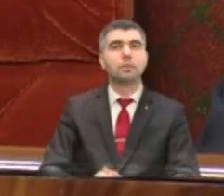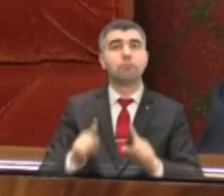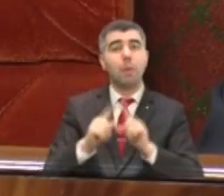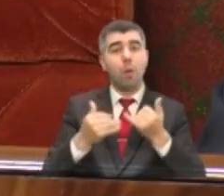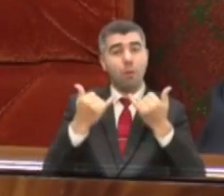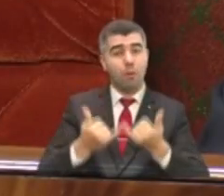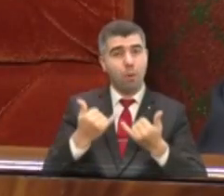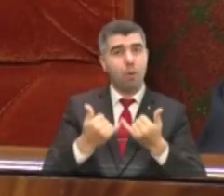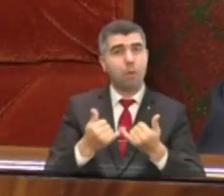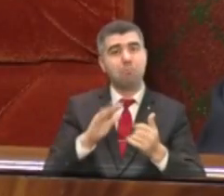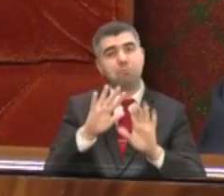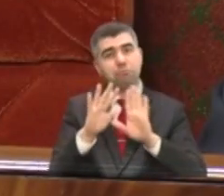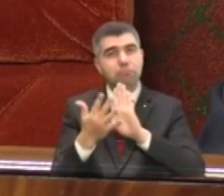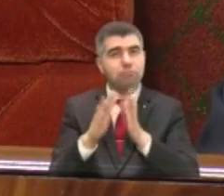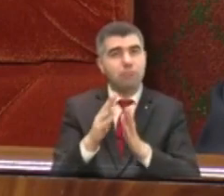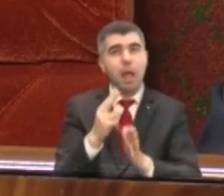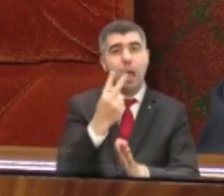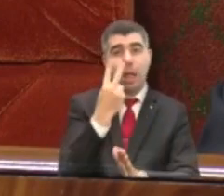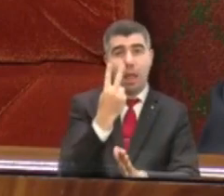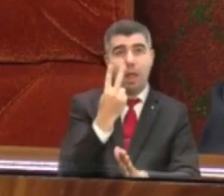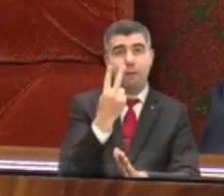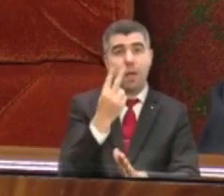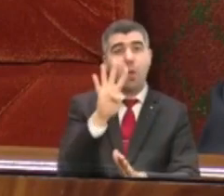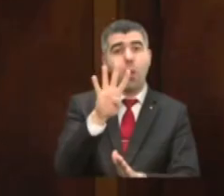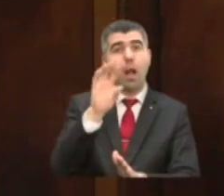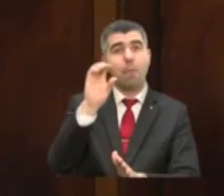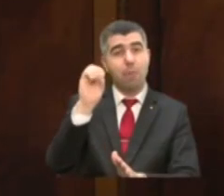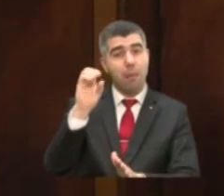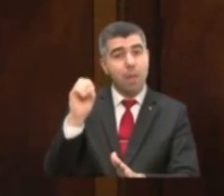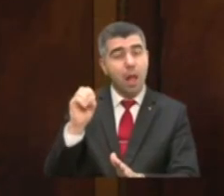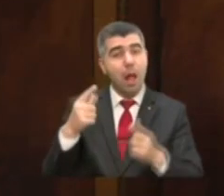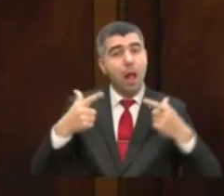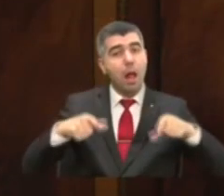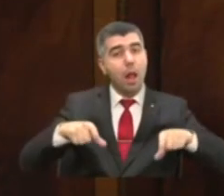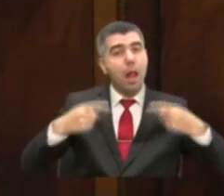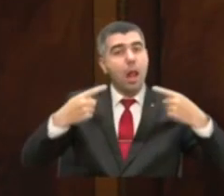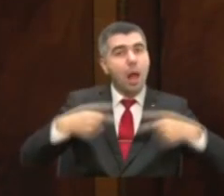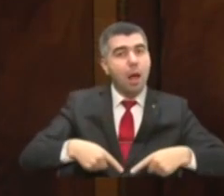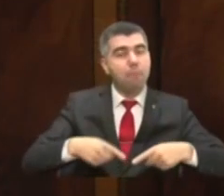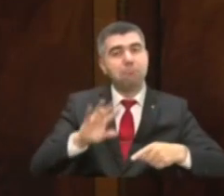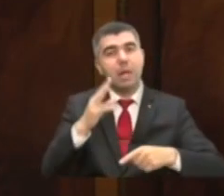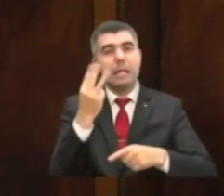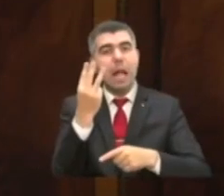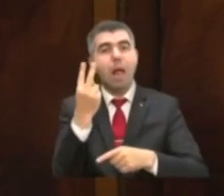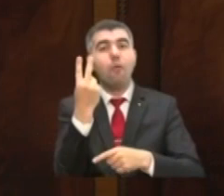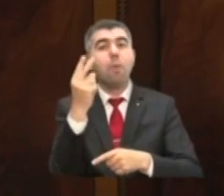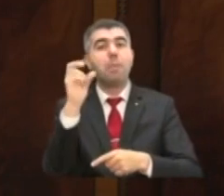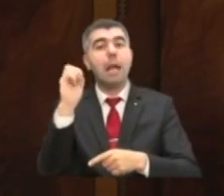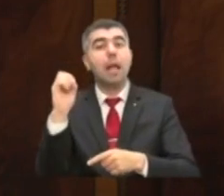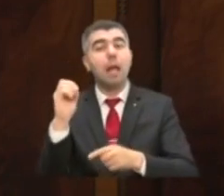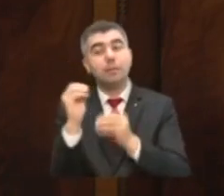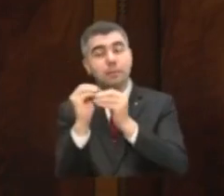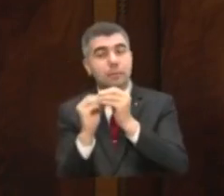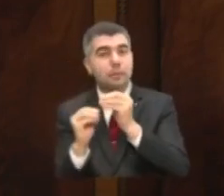تقريبا 2400 ملعب قرب، وهذا غادي يرفع العدد إلى 3200 في مدة